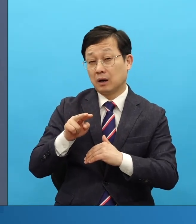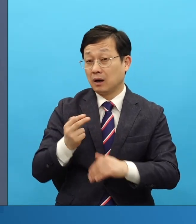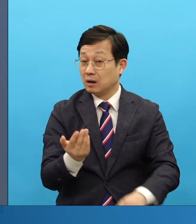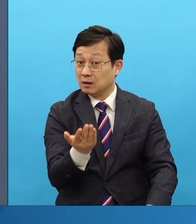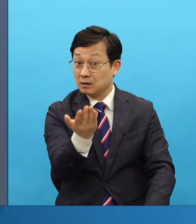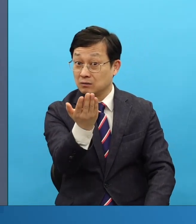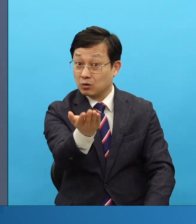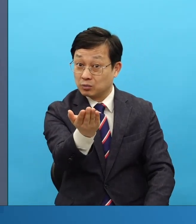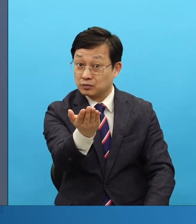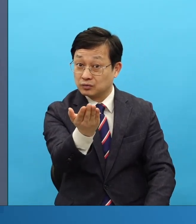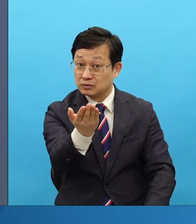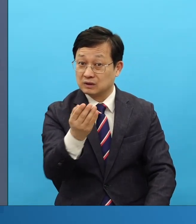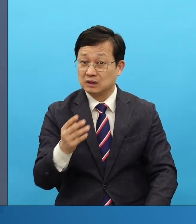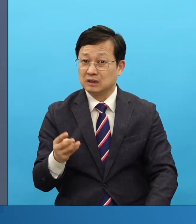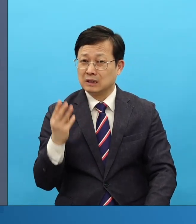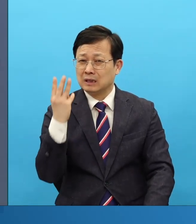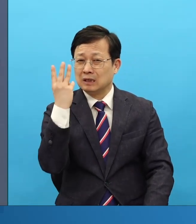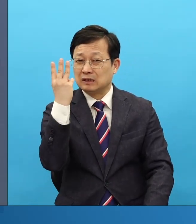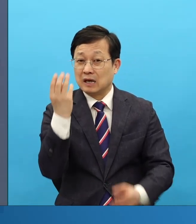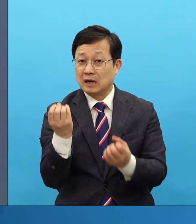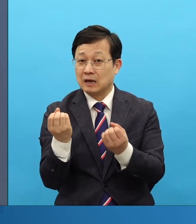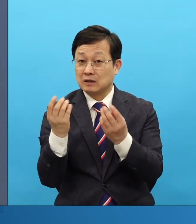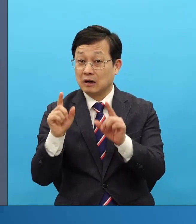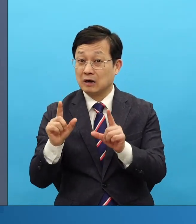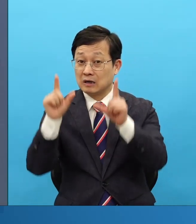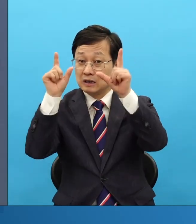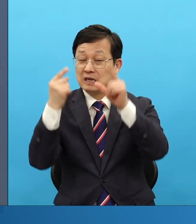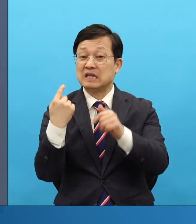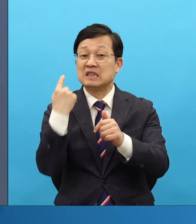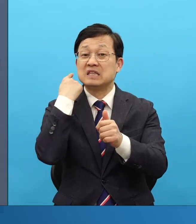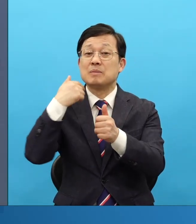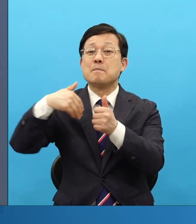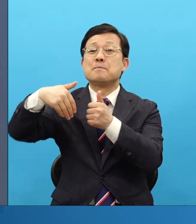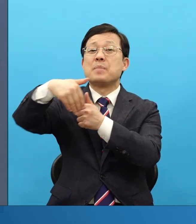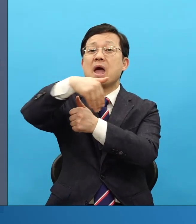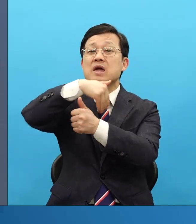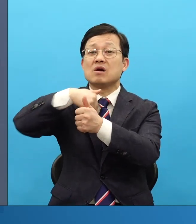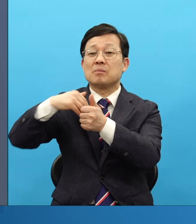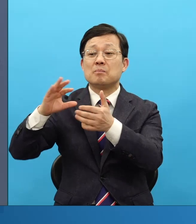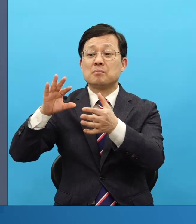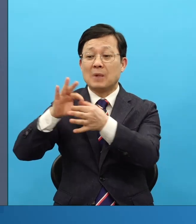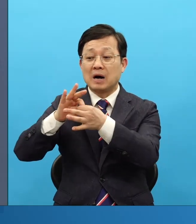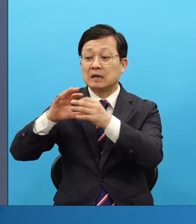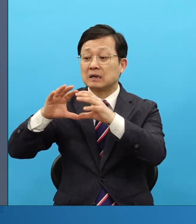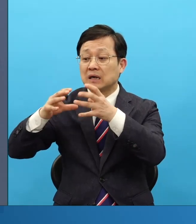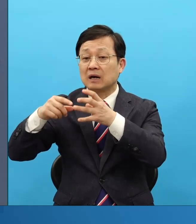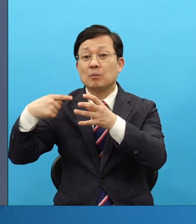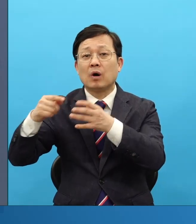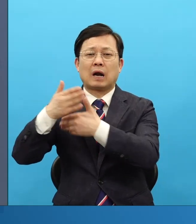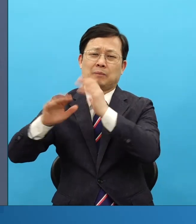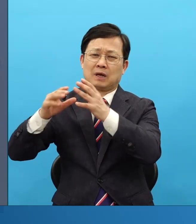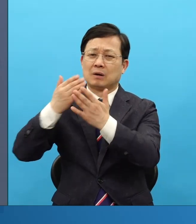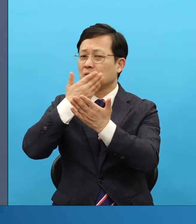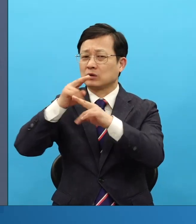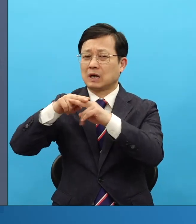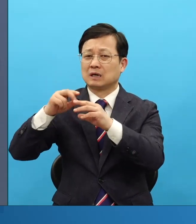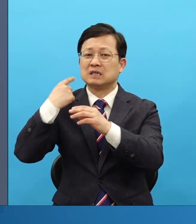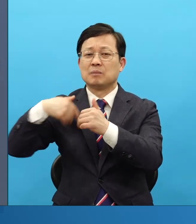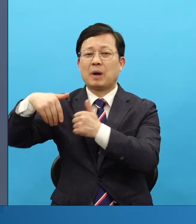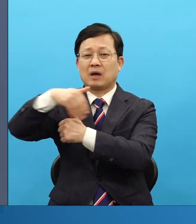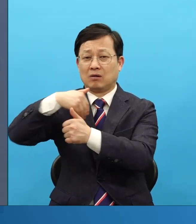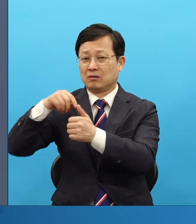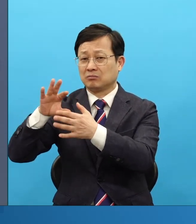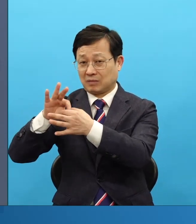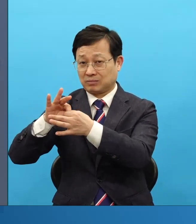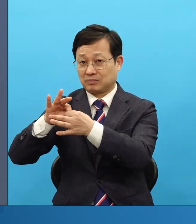누릴 이 세 가지 세 절기의 배경입니다. These are the backgrounds of the three feasts that you 그걸로 yourselves 끝난 should 게 enjoy. 아닙니다. That's not 19장 it.